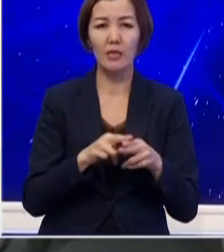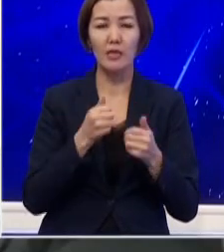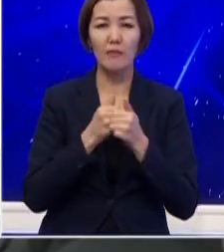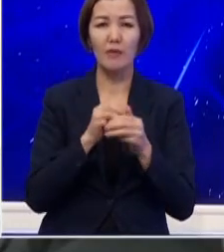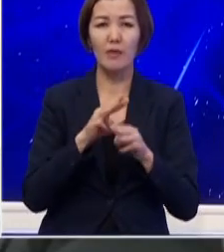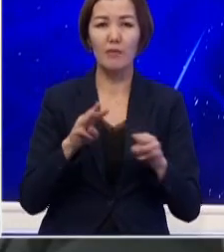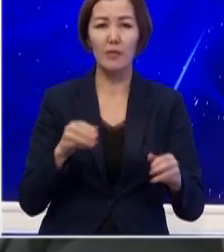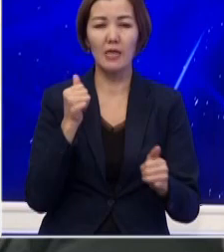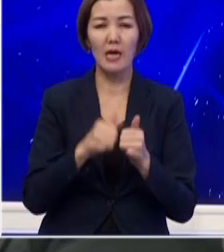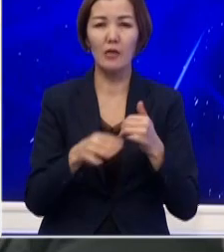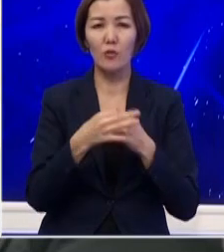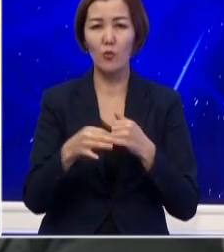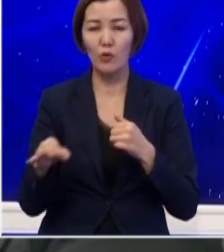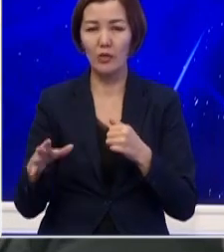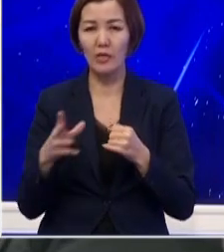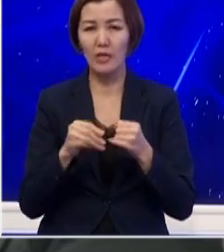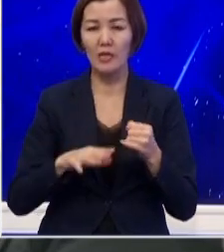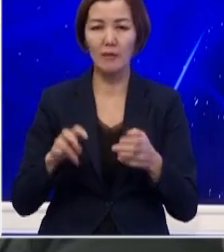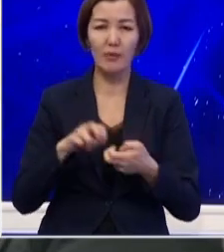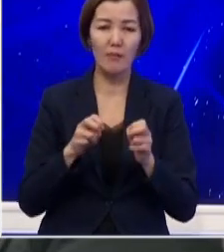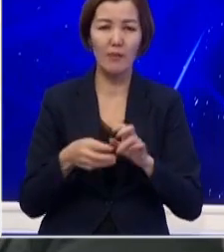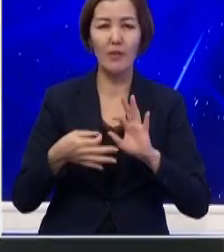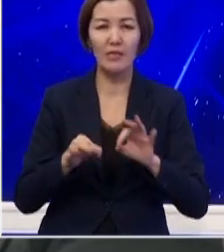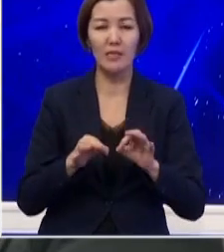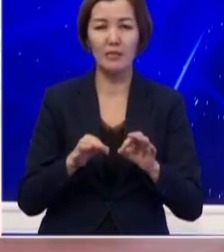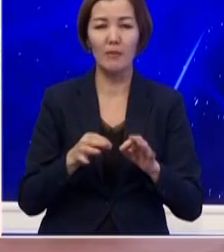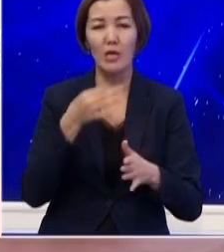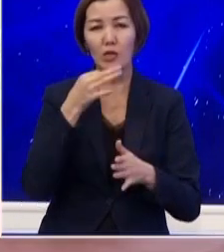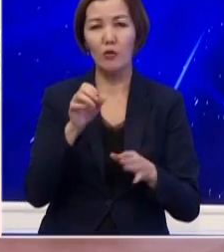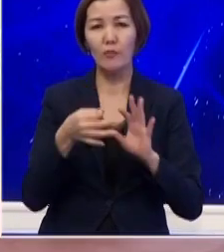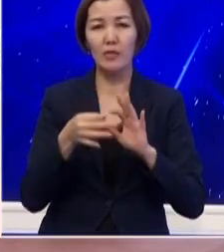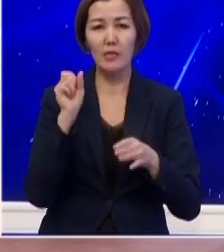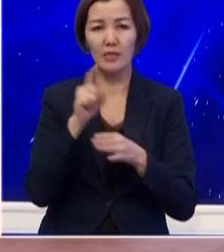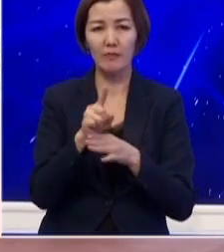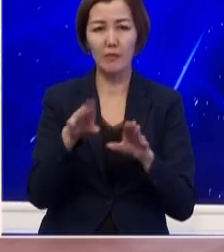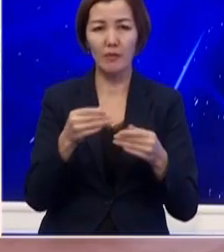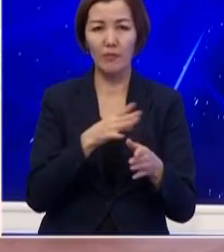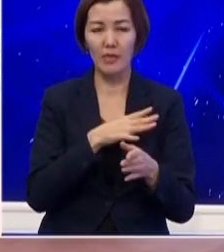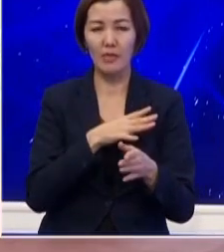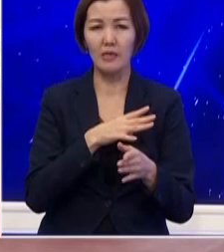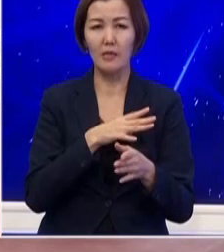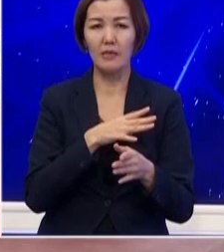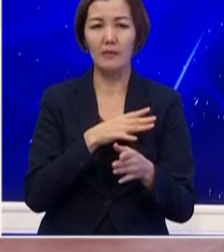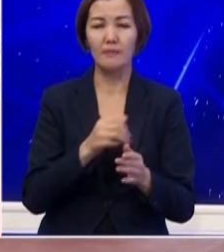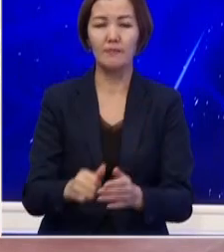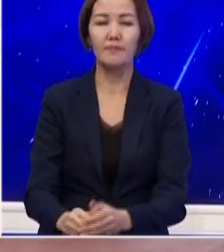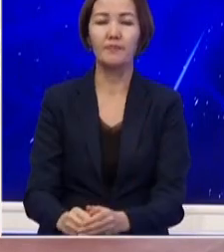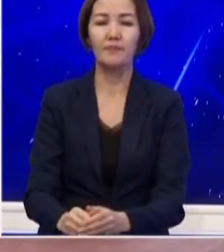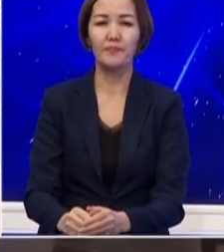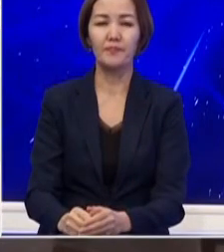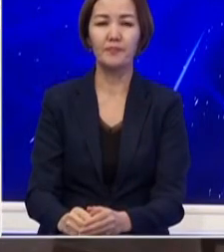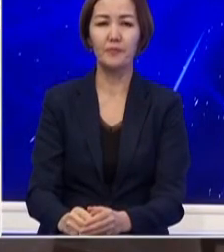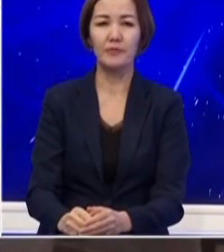премьер-министр әр өңірдегі жағдай мен проблемаларды тізіп, жауаптыларға нақты алгоритм бойынша дайын пысықтауды